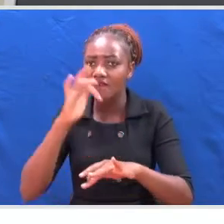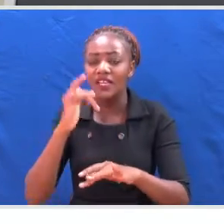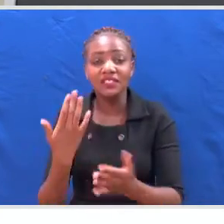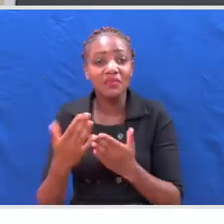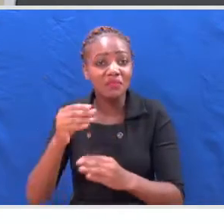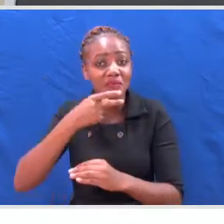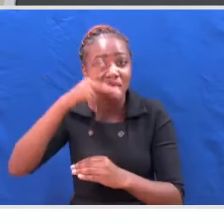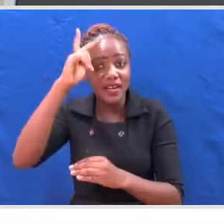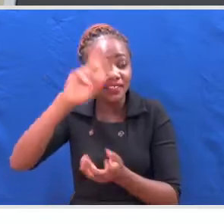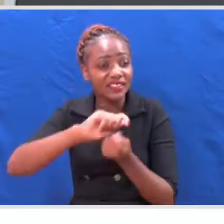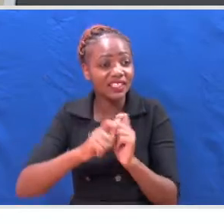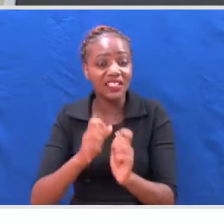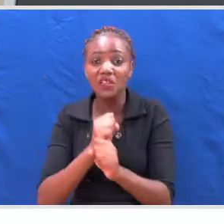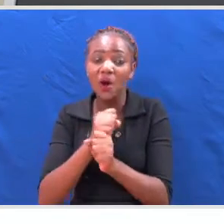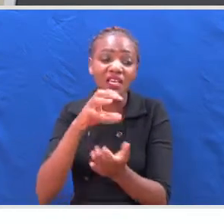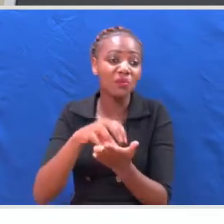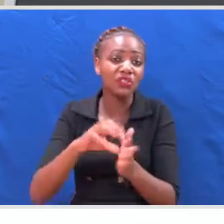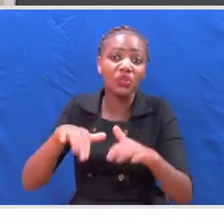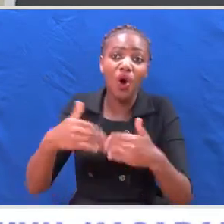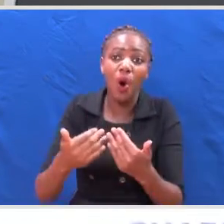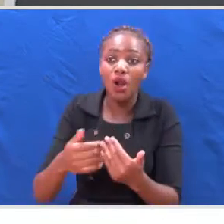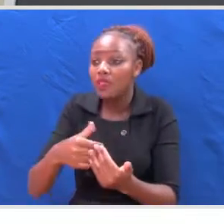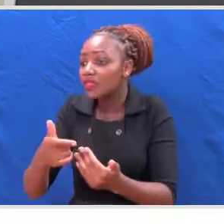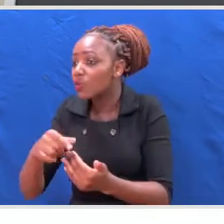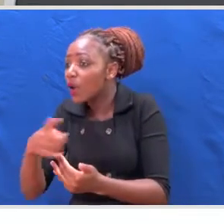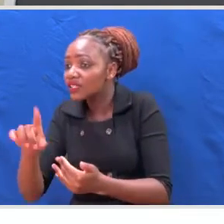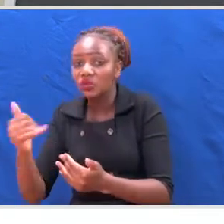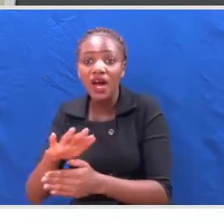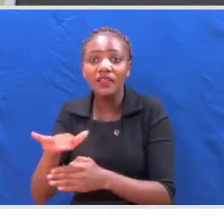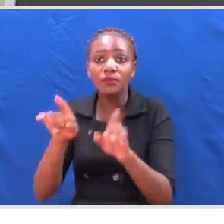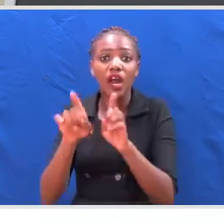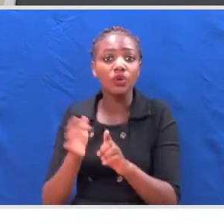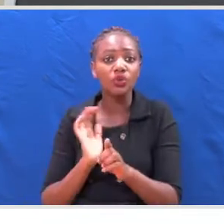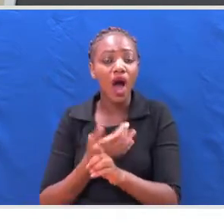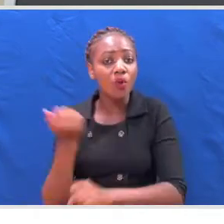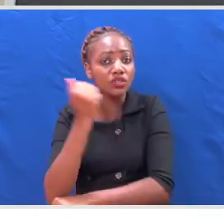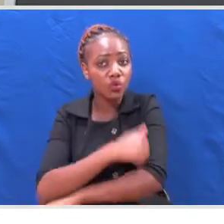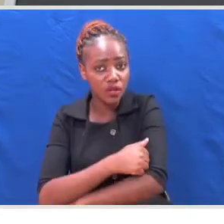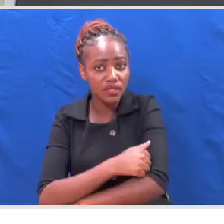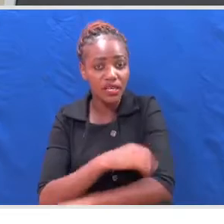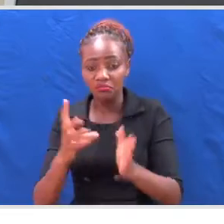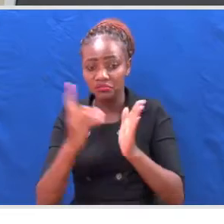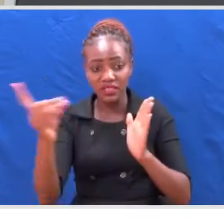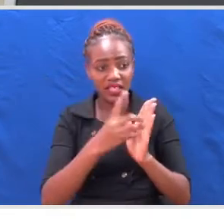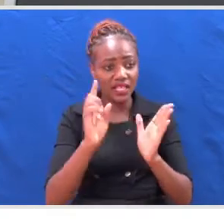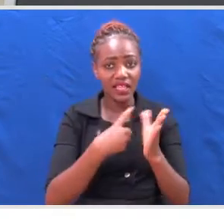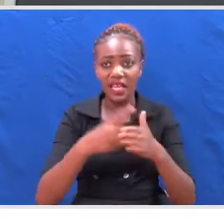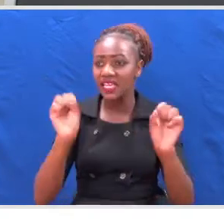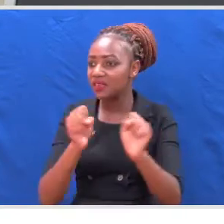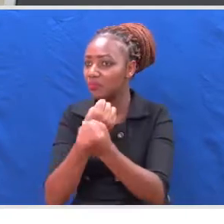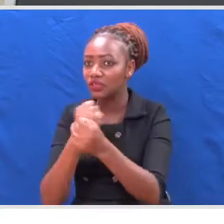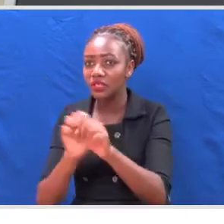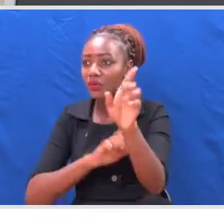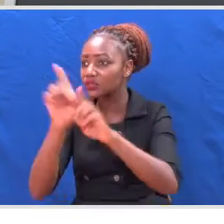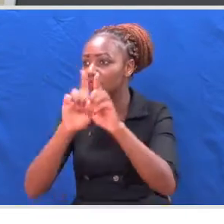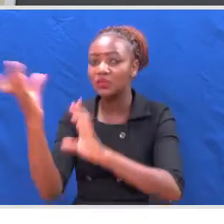parents changed the working position, they transferred to another area. And our school being a day school, they may not be able to be transported on a